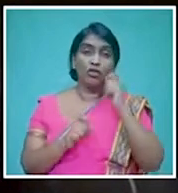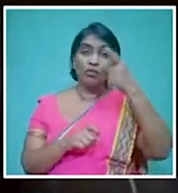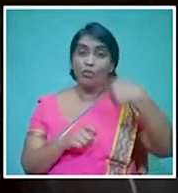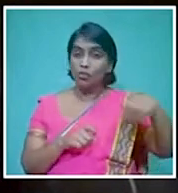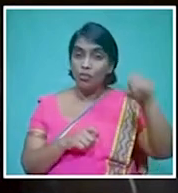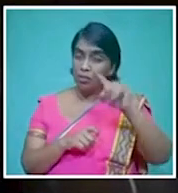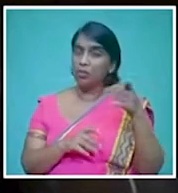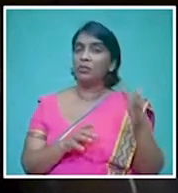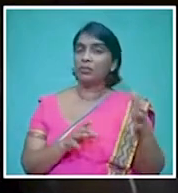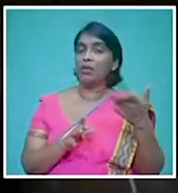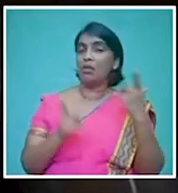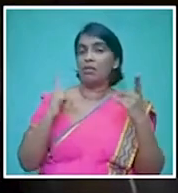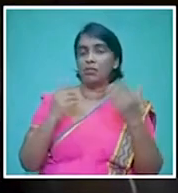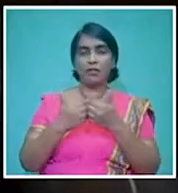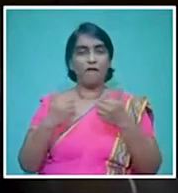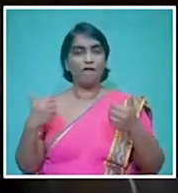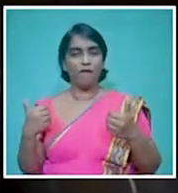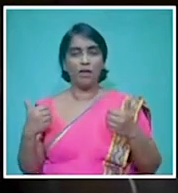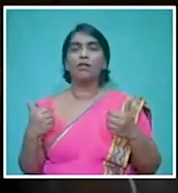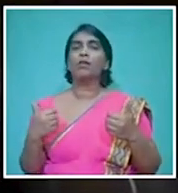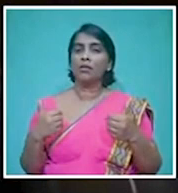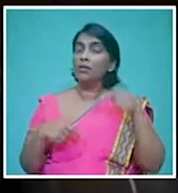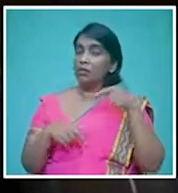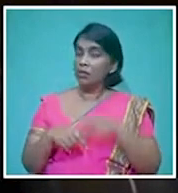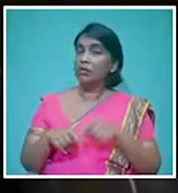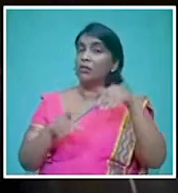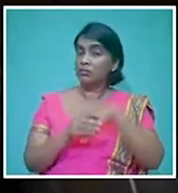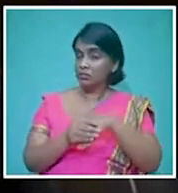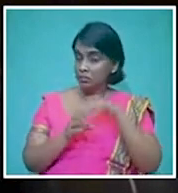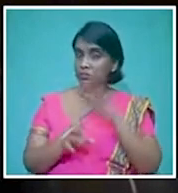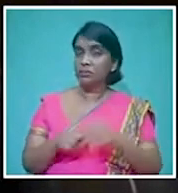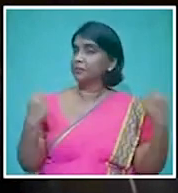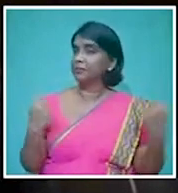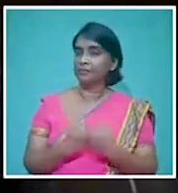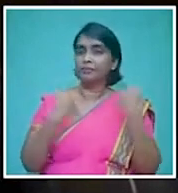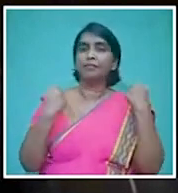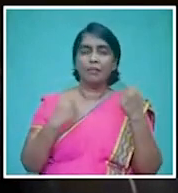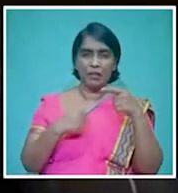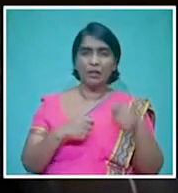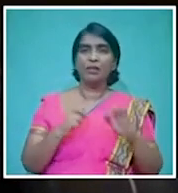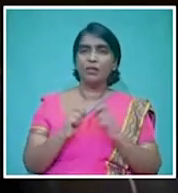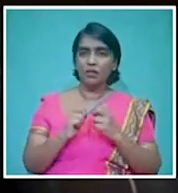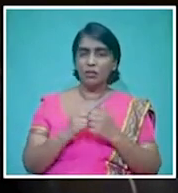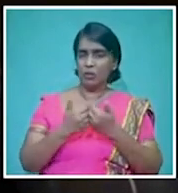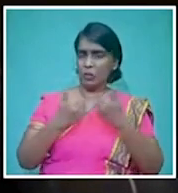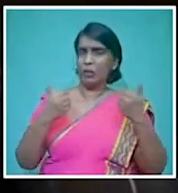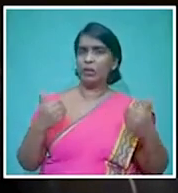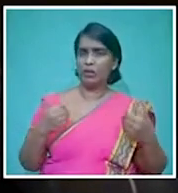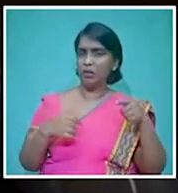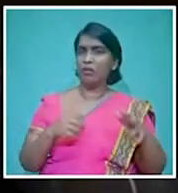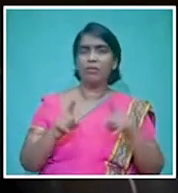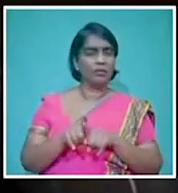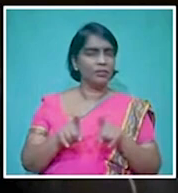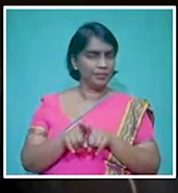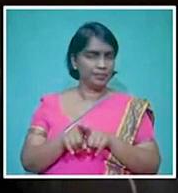එක පැත්තක ආරක්ෂක අංශ වෙන පැත්තක මේ අත් තුල ඇතිවෙන මේ ඝට්ටනය මේ ඇතිවලා තියෙන දුරස්ථ වීම මේ